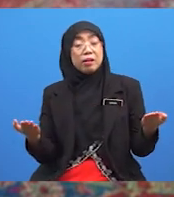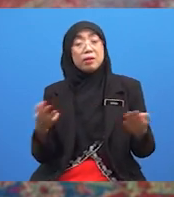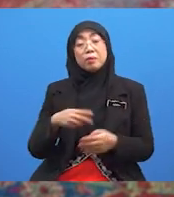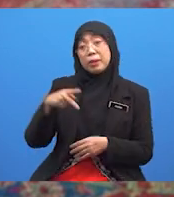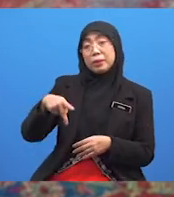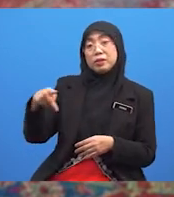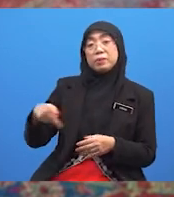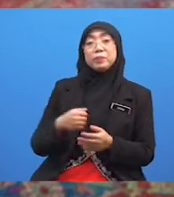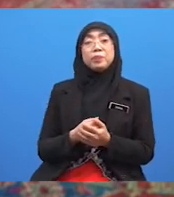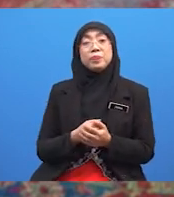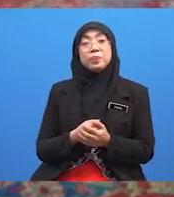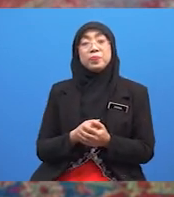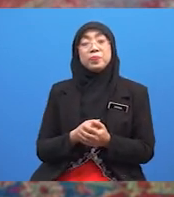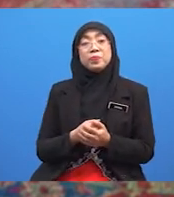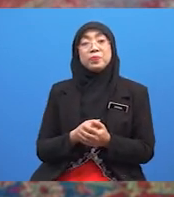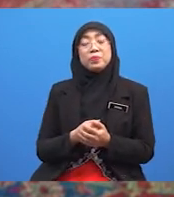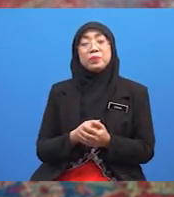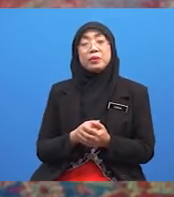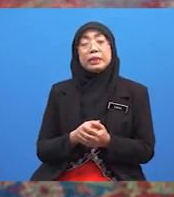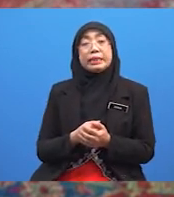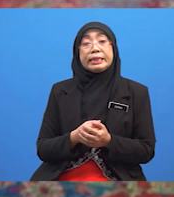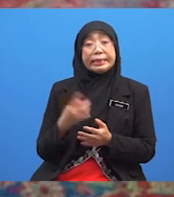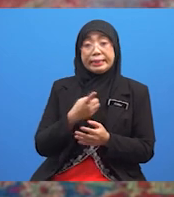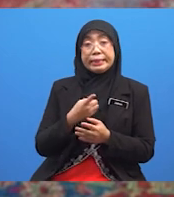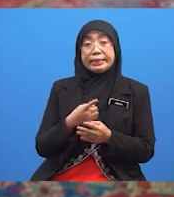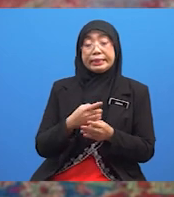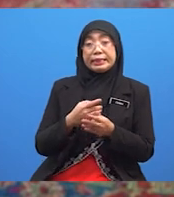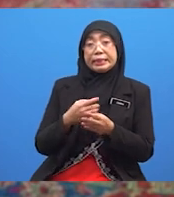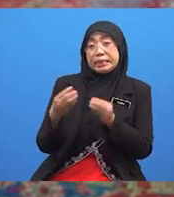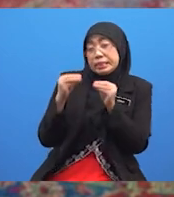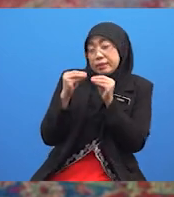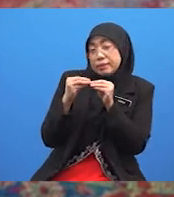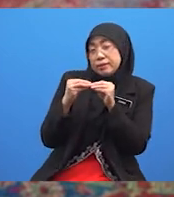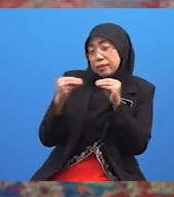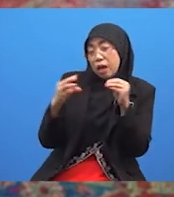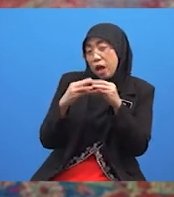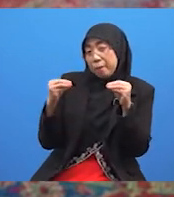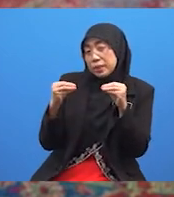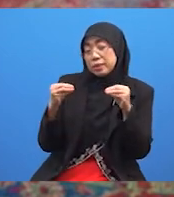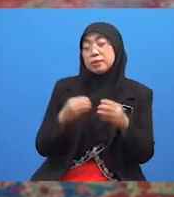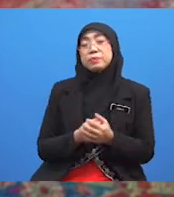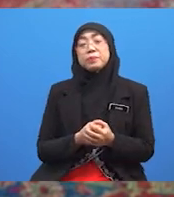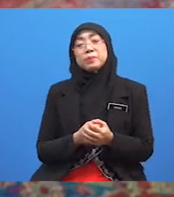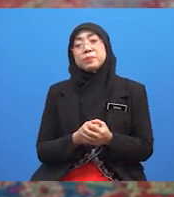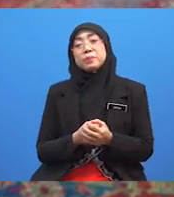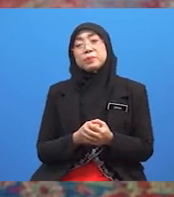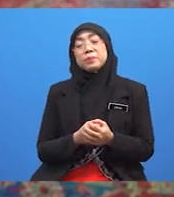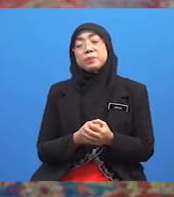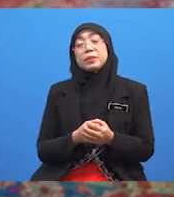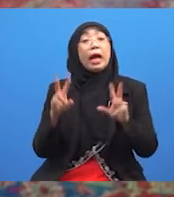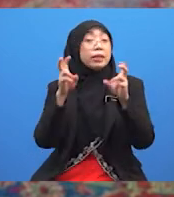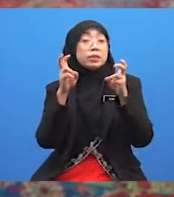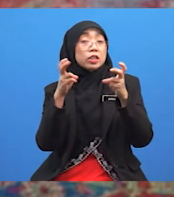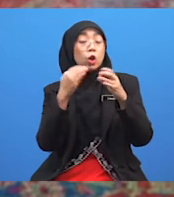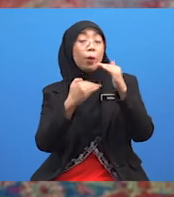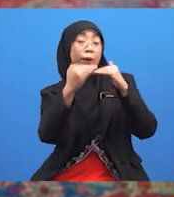sekalian, nampaknya kita sudah sampai ke penghujung perbincangan berkaitan pembangunan